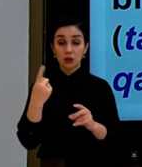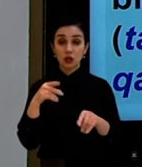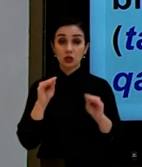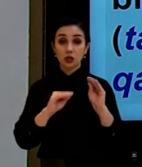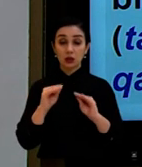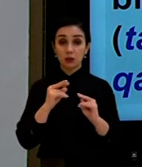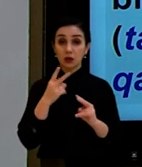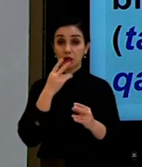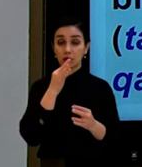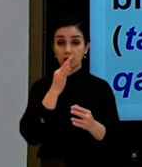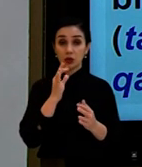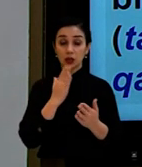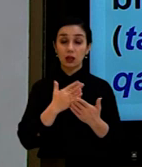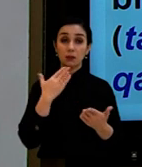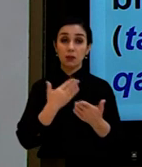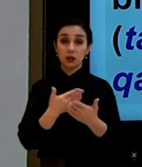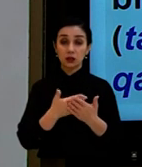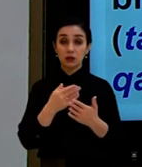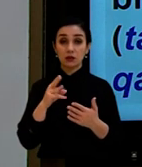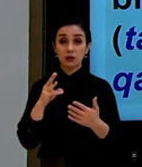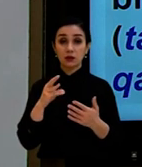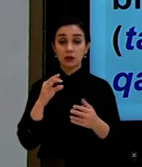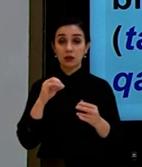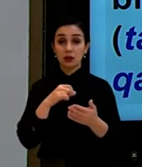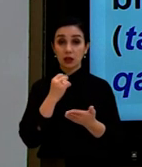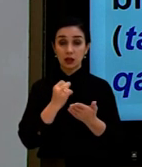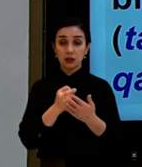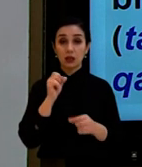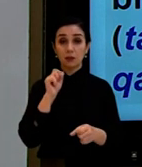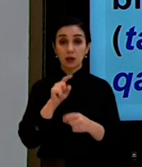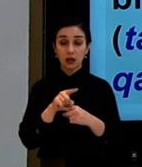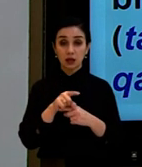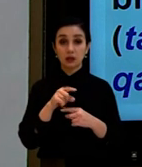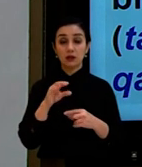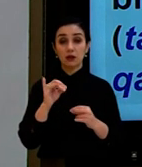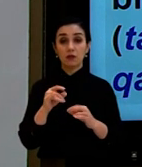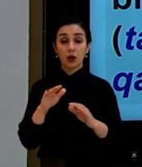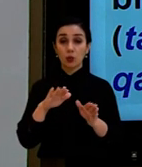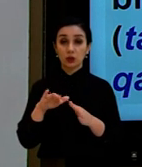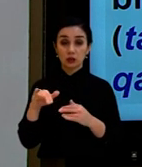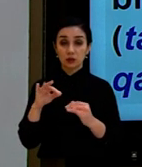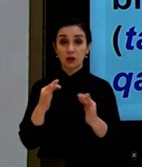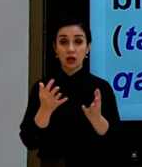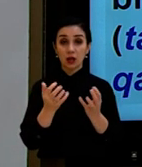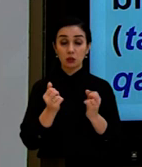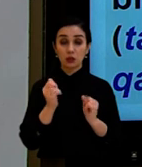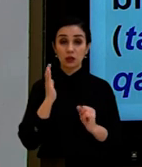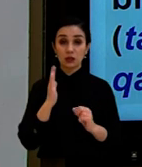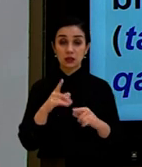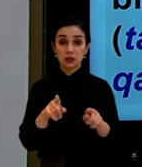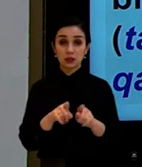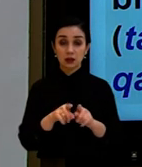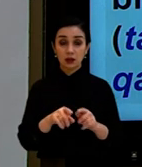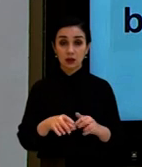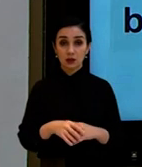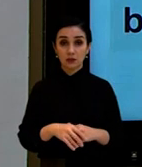bilan ifodalanadi. Masalan, tayinlansin, belgilansin, o'tkazilsin, qabul qilinsin